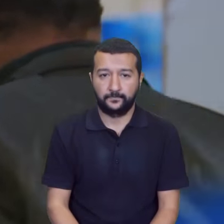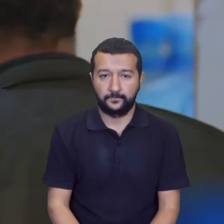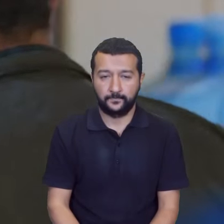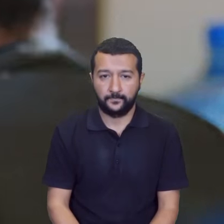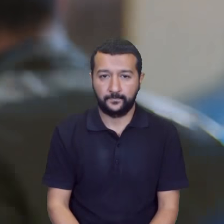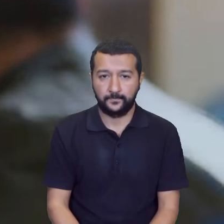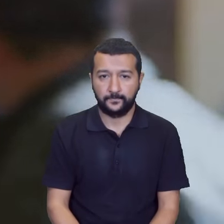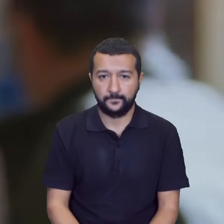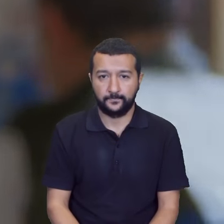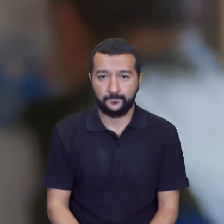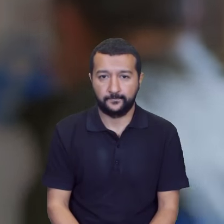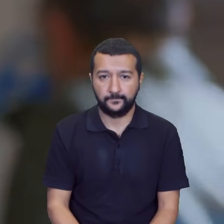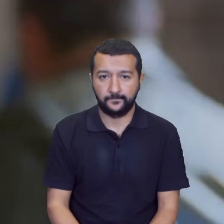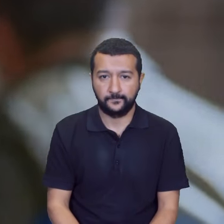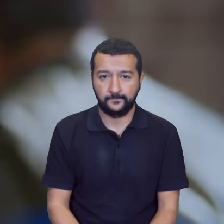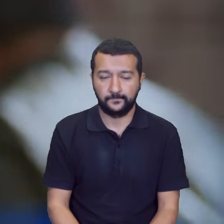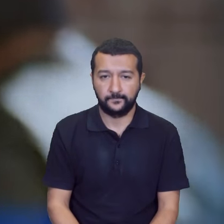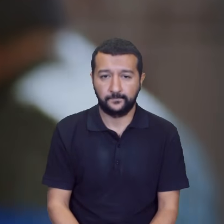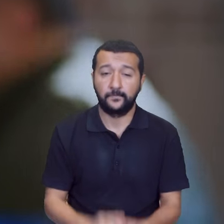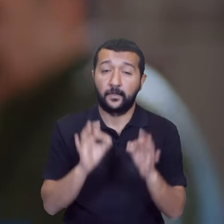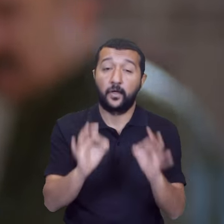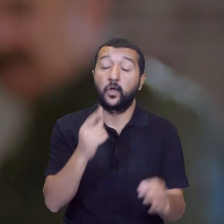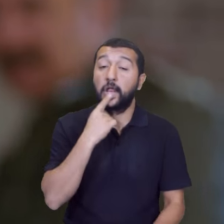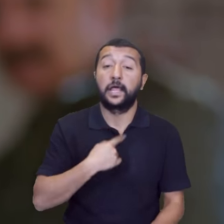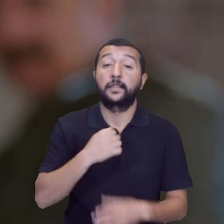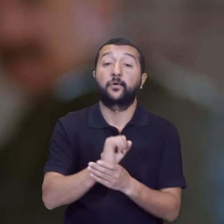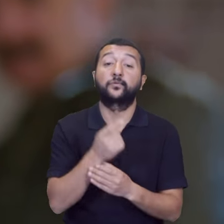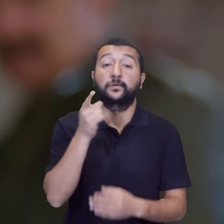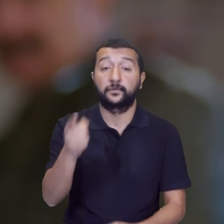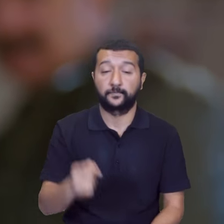alaycı düşünüyor. Şener kasaya doğru geçti. Öyle deme usta.